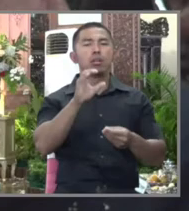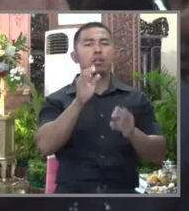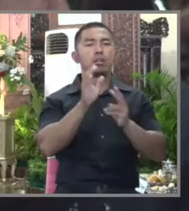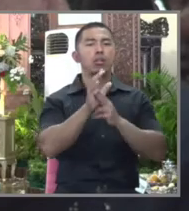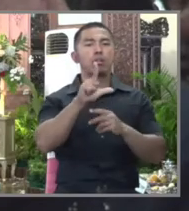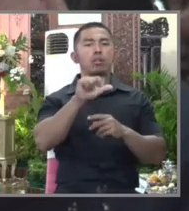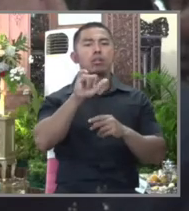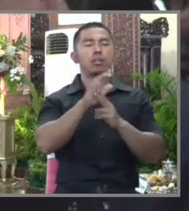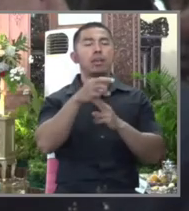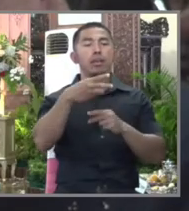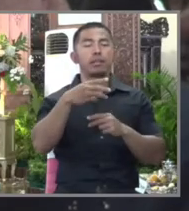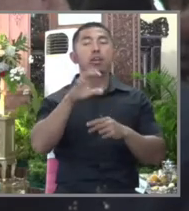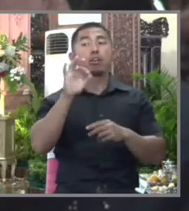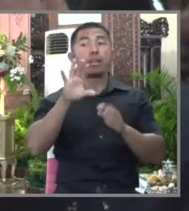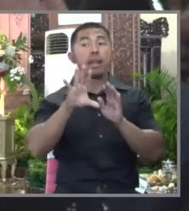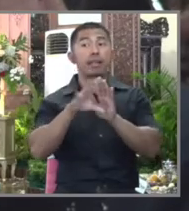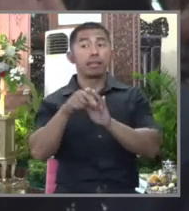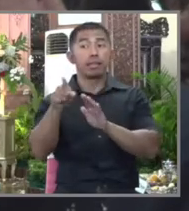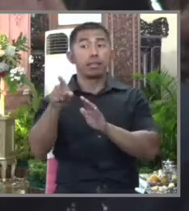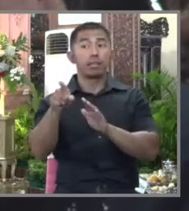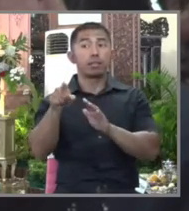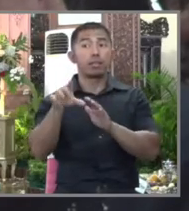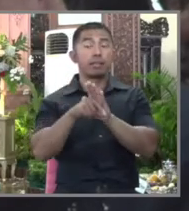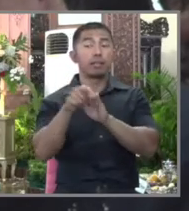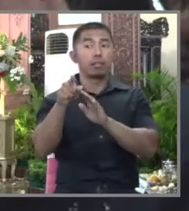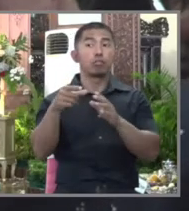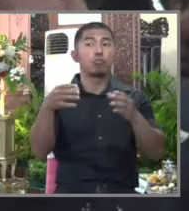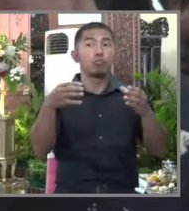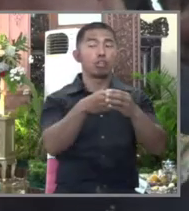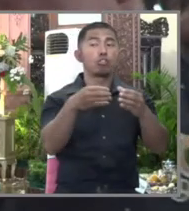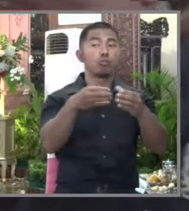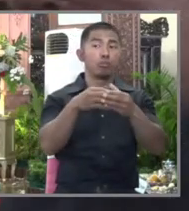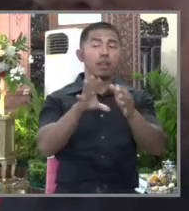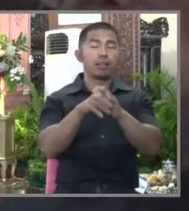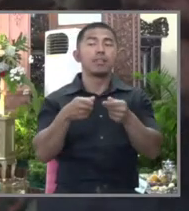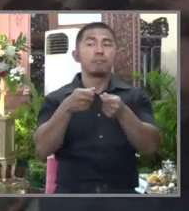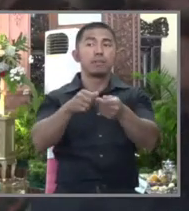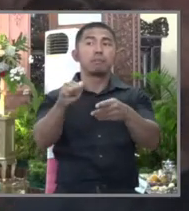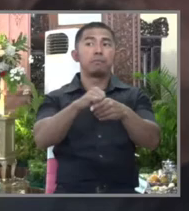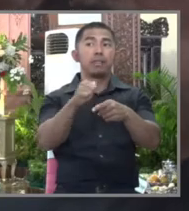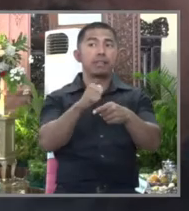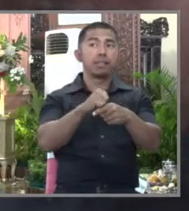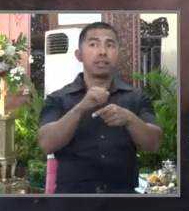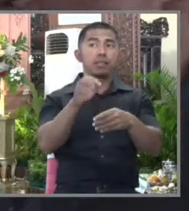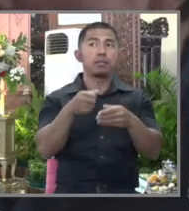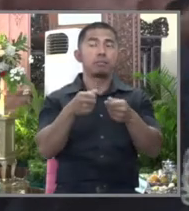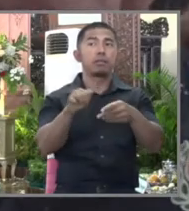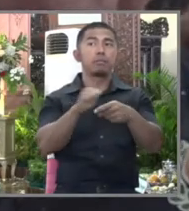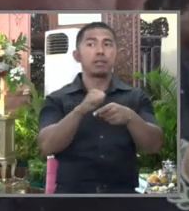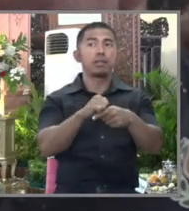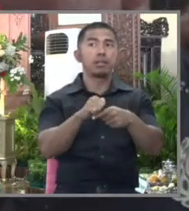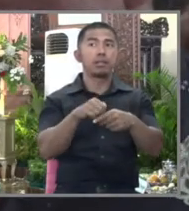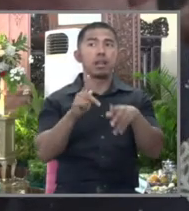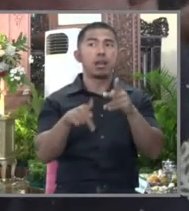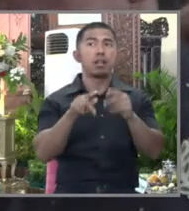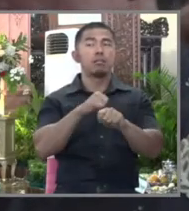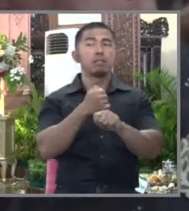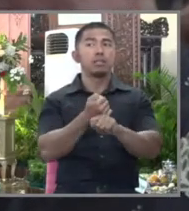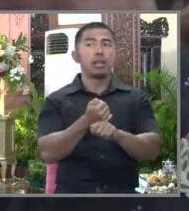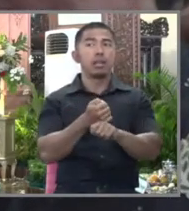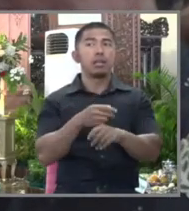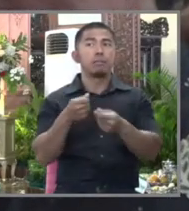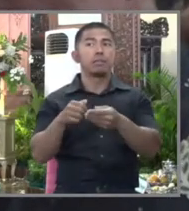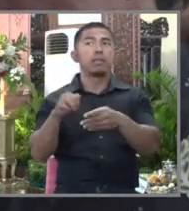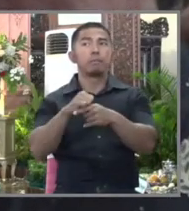Belum. Belum, oke nanti dikumpulkan saya latih ya. Oh iya. Oke, beres ya. Iya. Sama kalau bisa juga kita